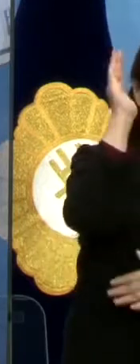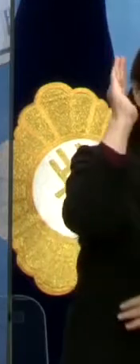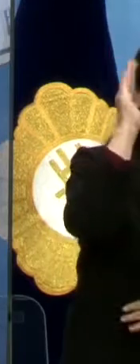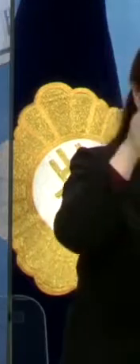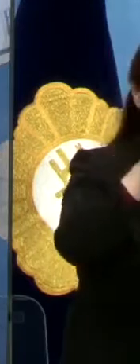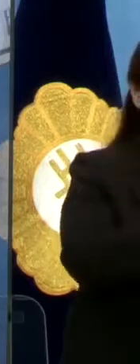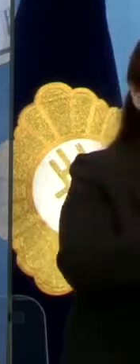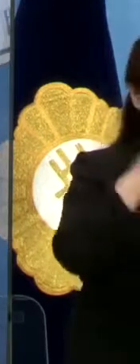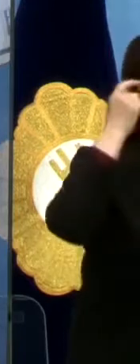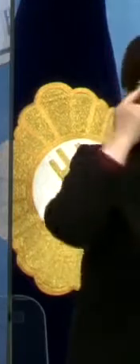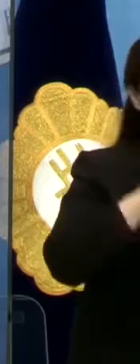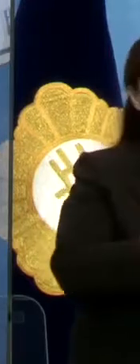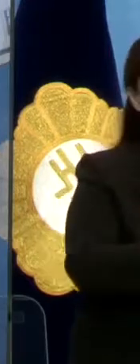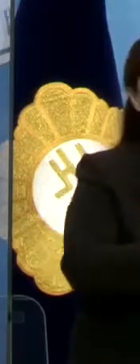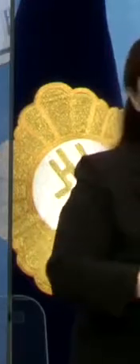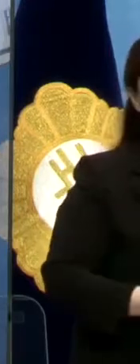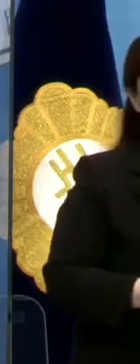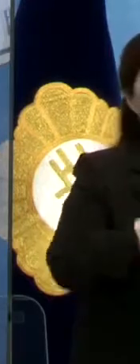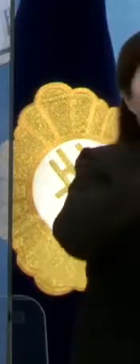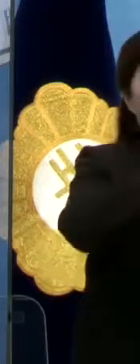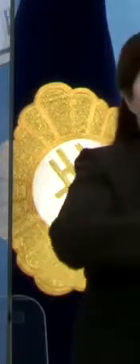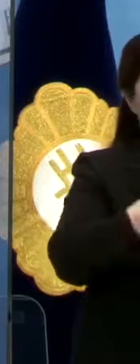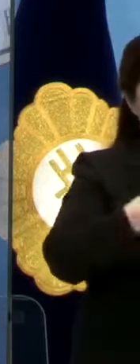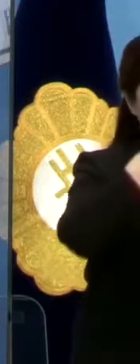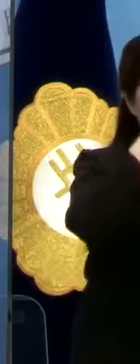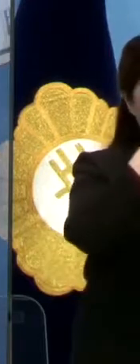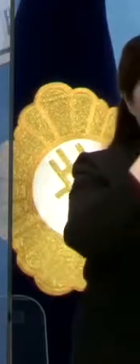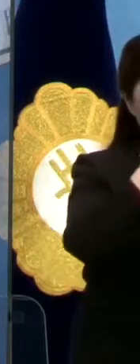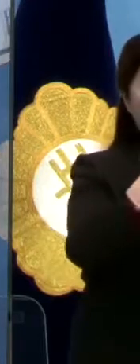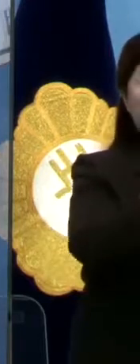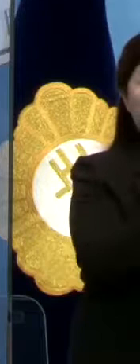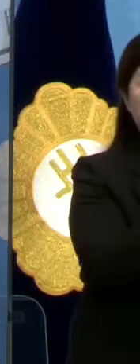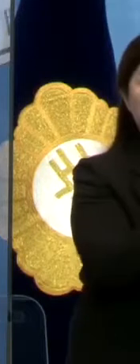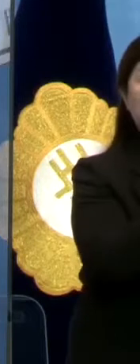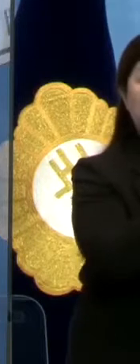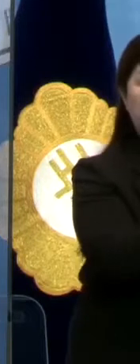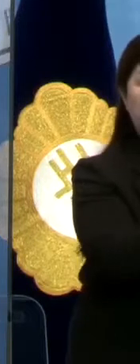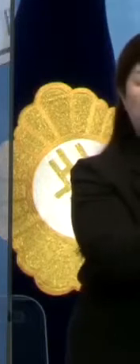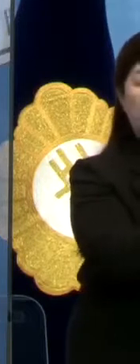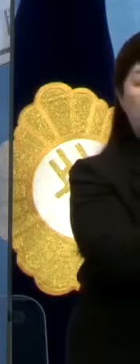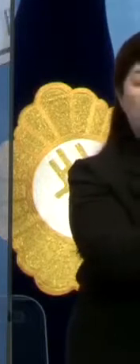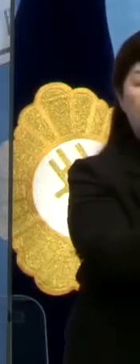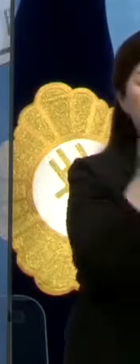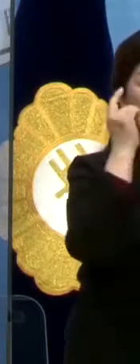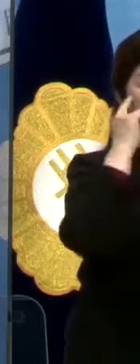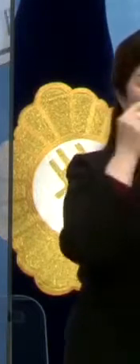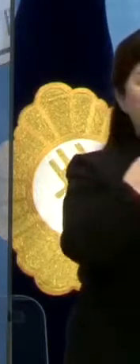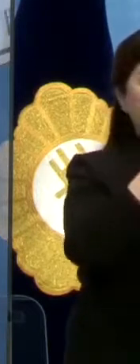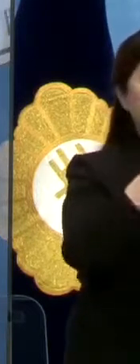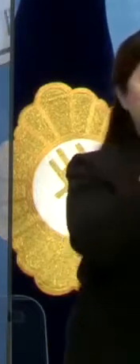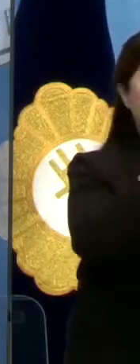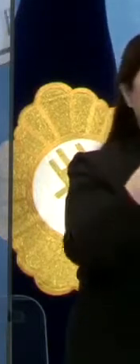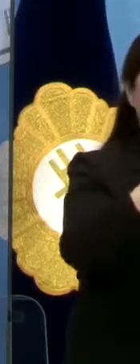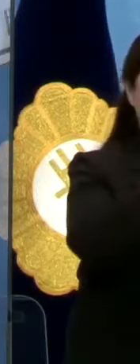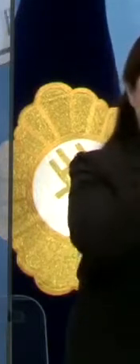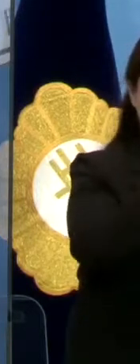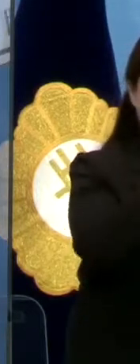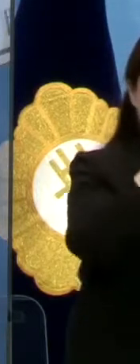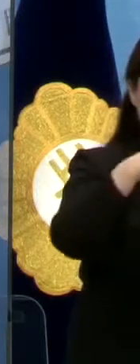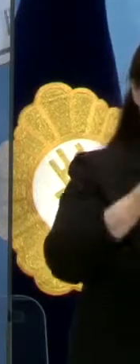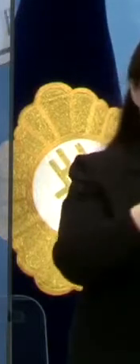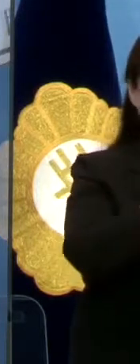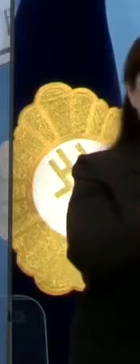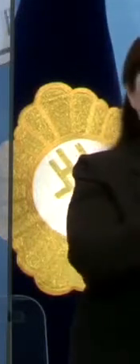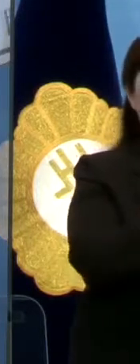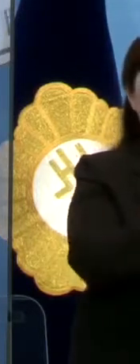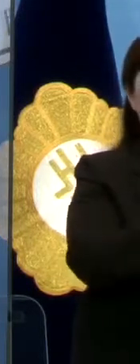통해서 왜 전 세계 간호사 단체 대표들을 상대로 왜 마리안느 마가레트가 노벨 평화상 후보로